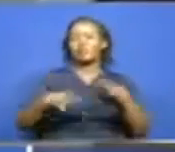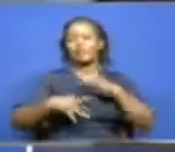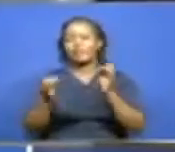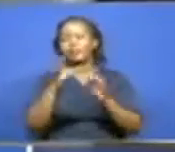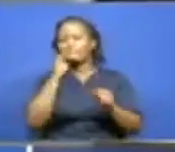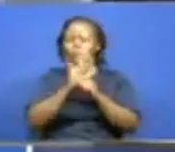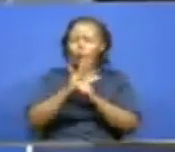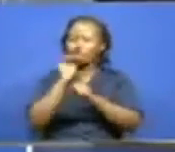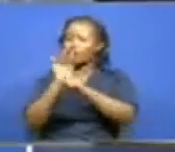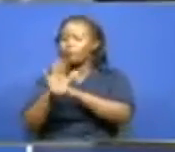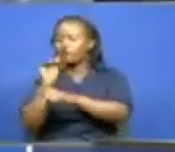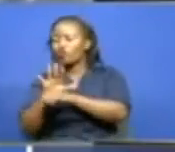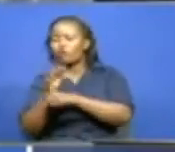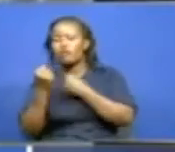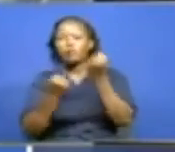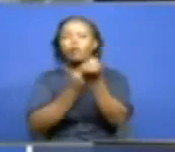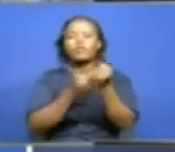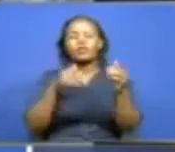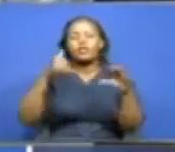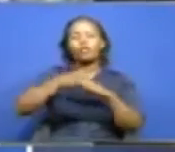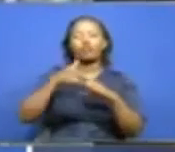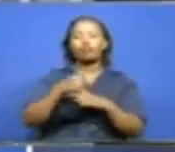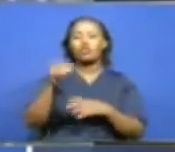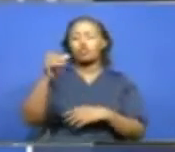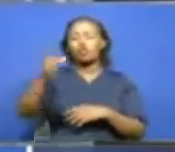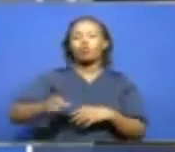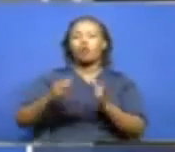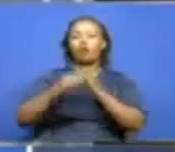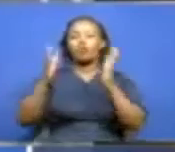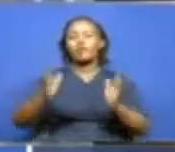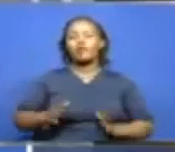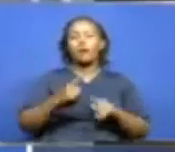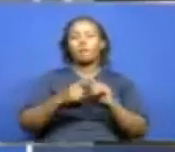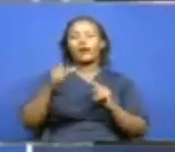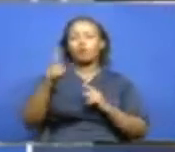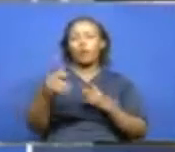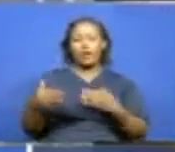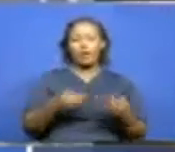promises of support from well-wishers, including local leaders. One of the babies has since died.